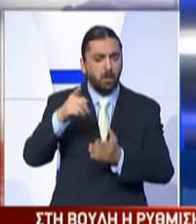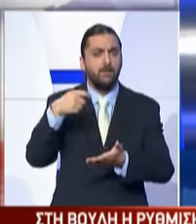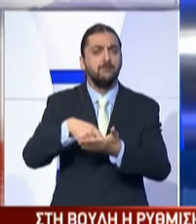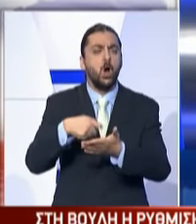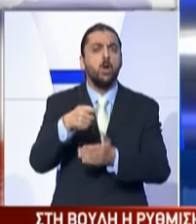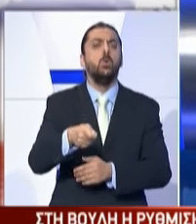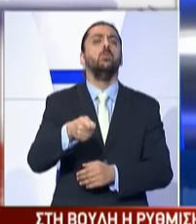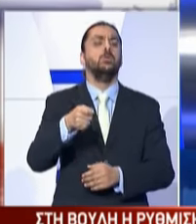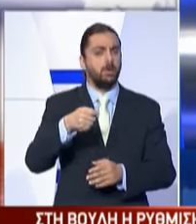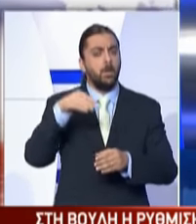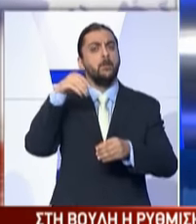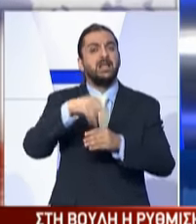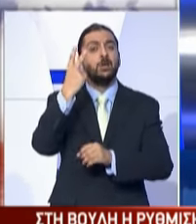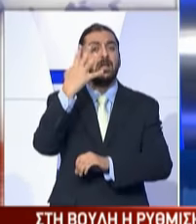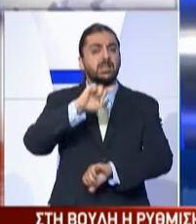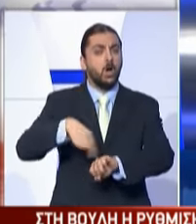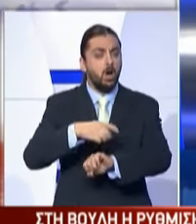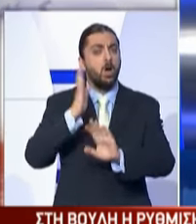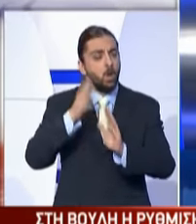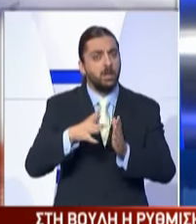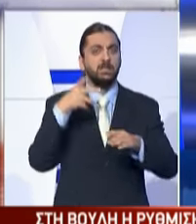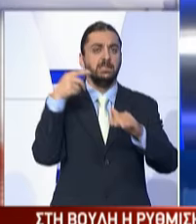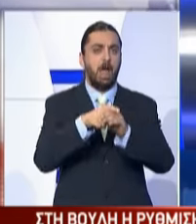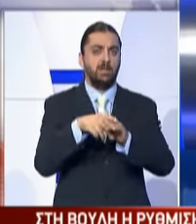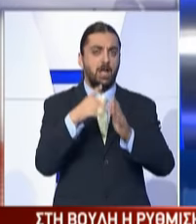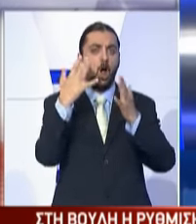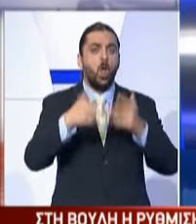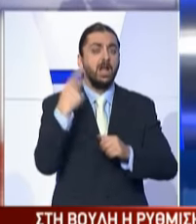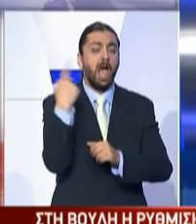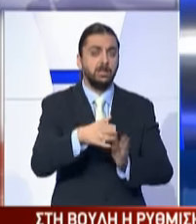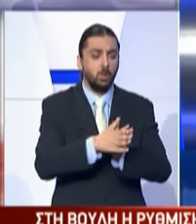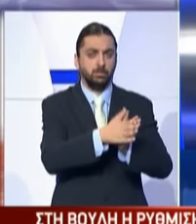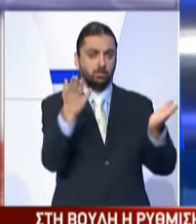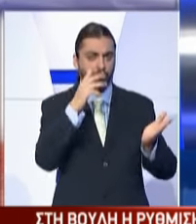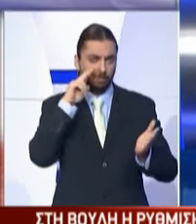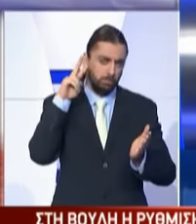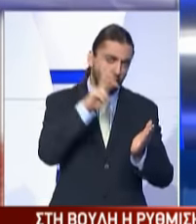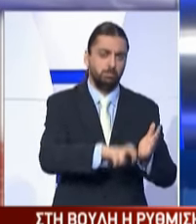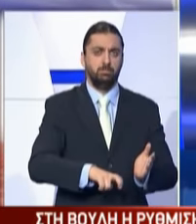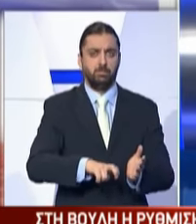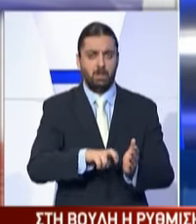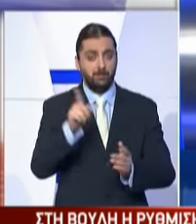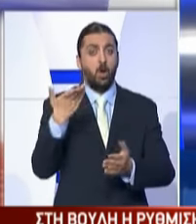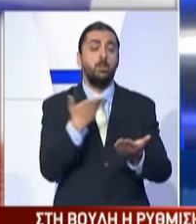φοροδιαφεύγουν εντός 24 ωρών από το σχετικό αίτημα που θα καταθέτει η εφορία.